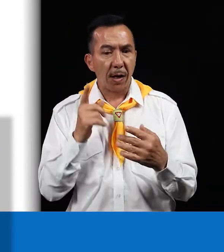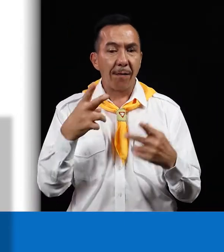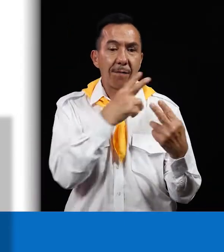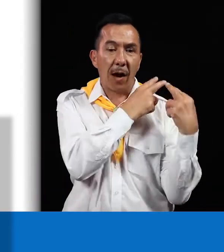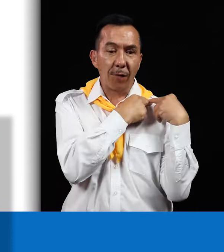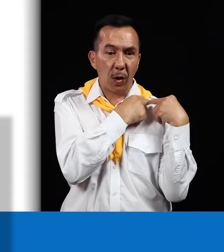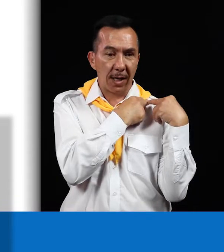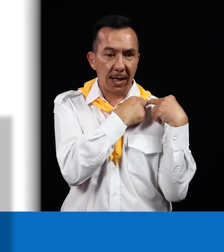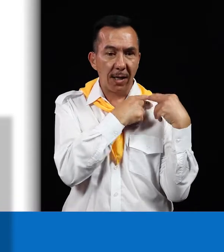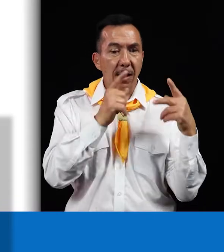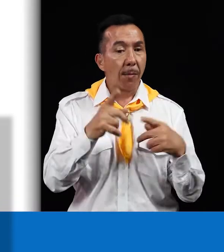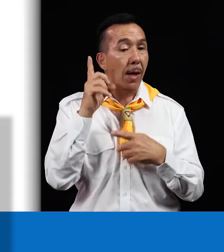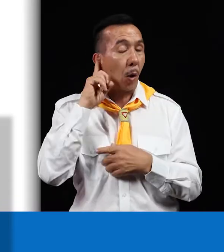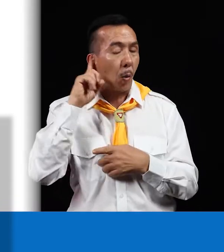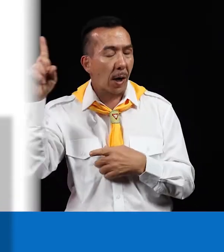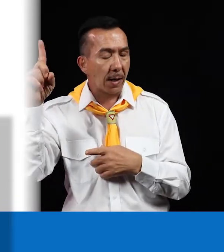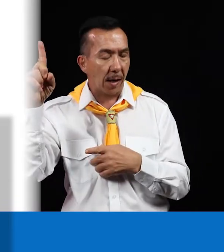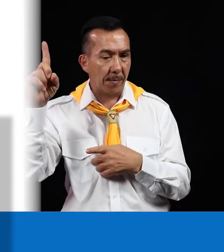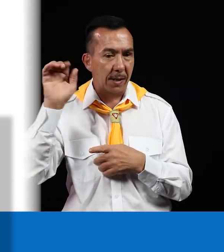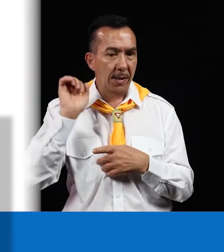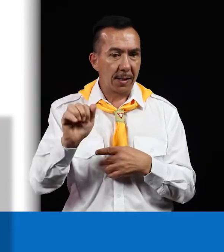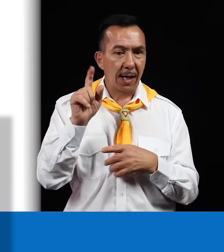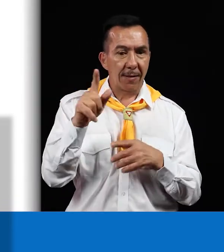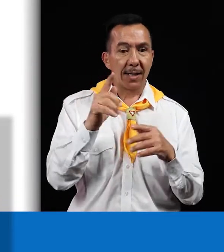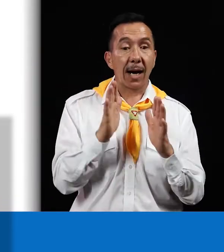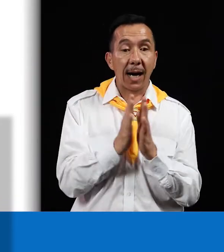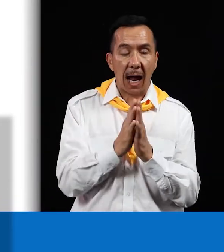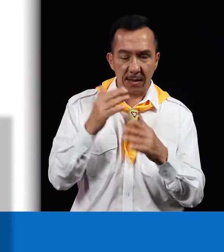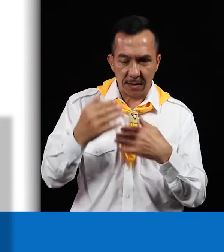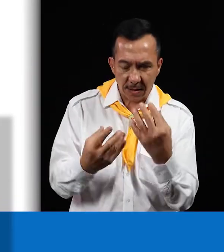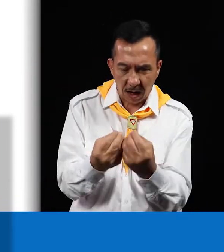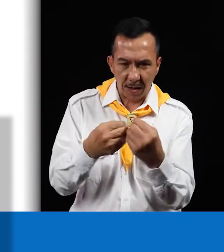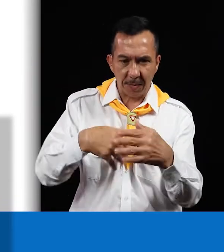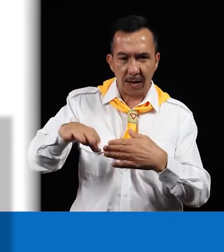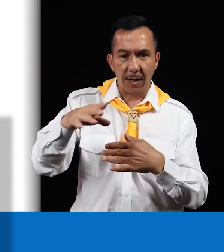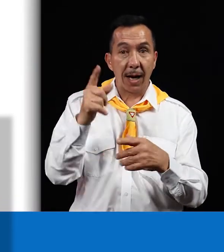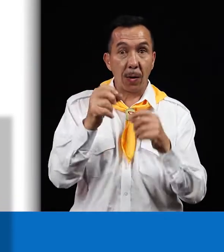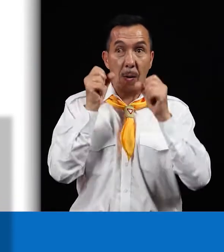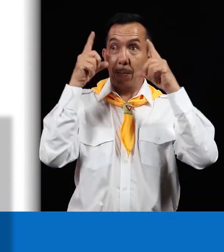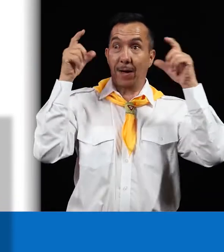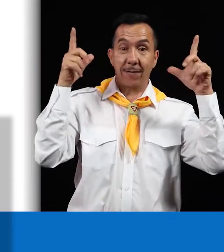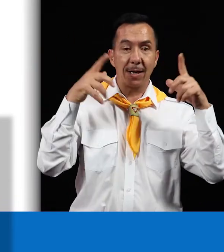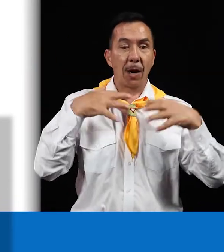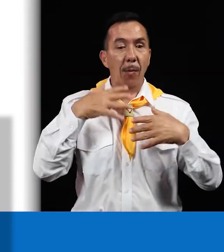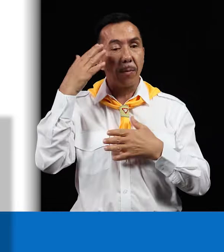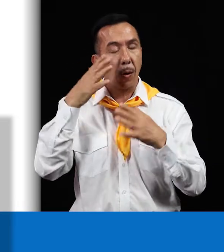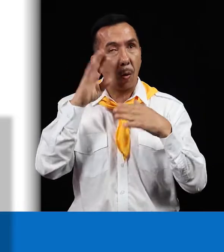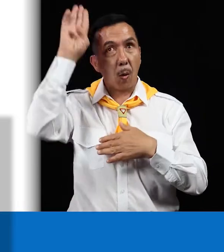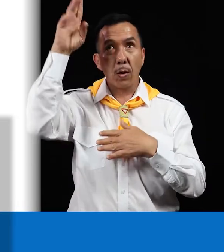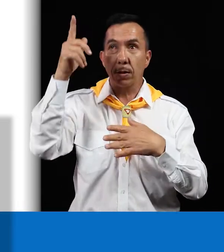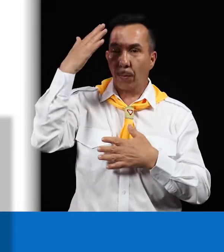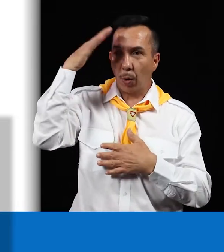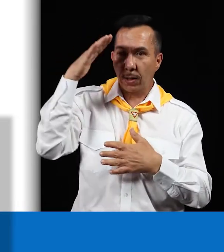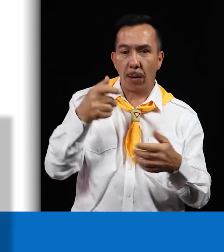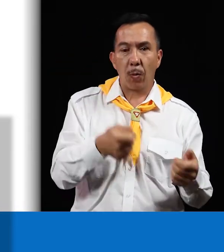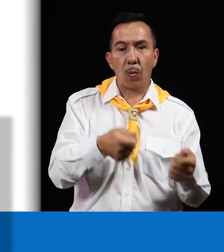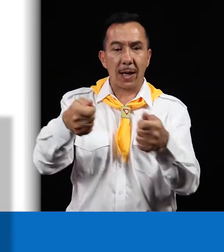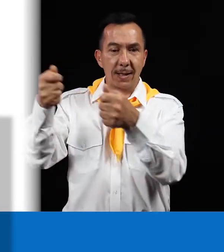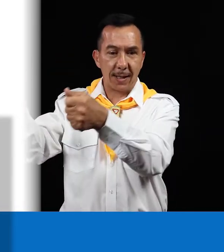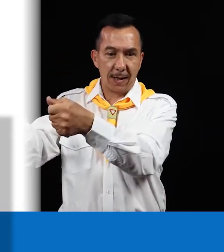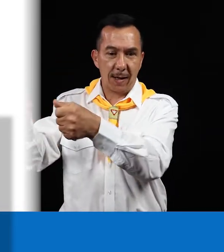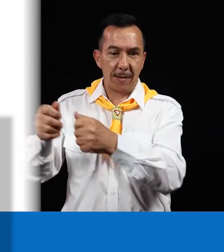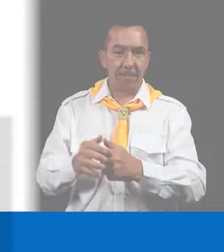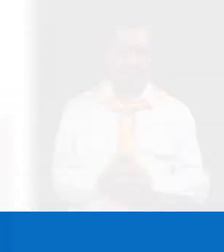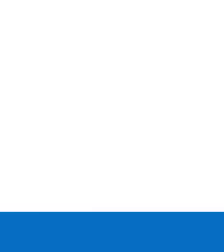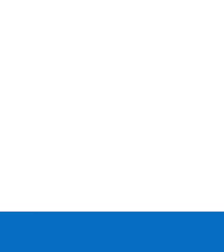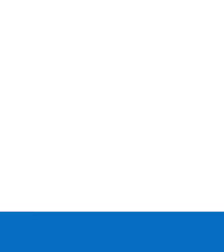sorg, almal in die oë te kyk, hoflik en gehoorsaam te wees, saggies in die kerk te loop, opgewek te wees en God se boodskappe oor